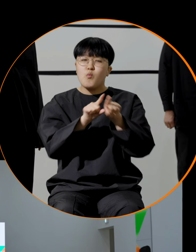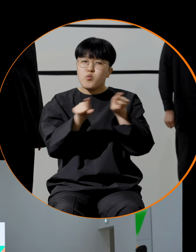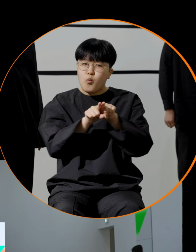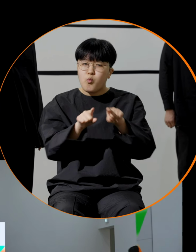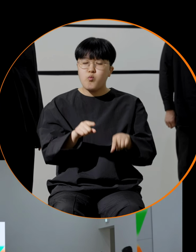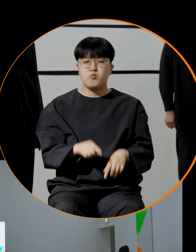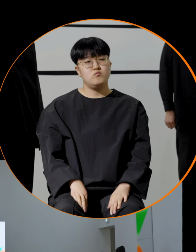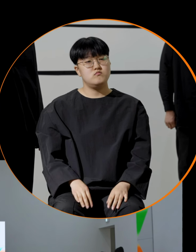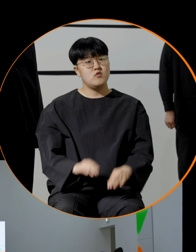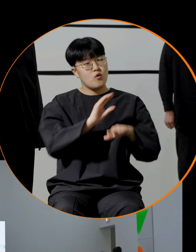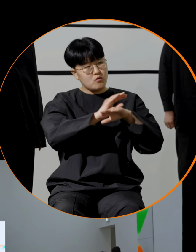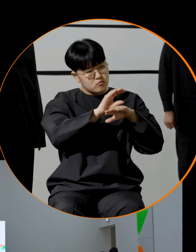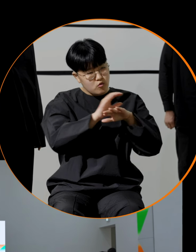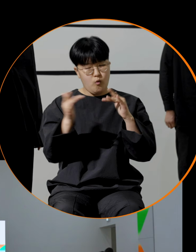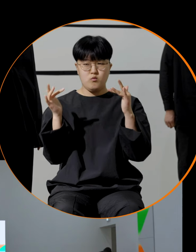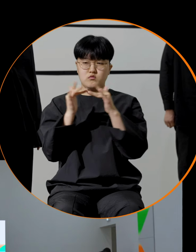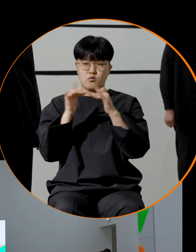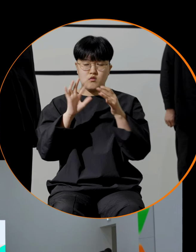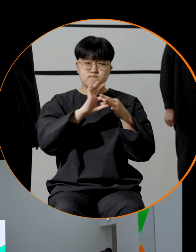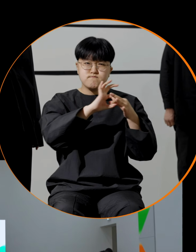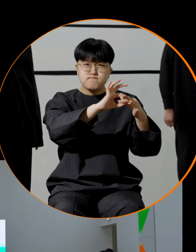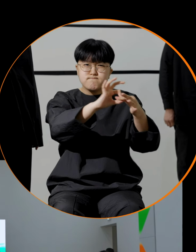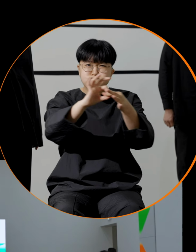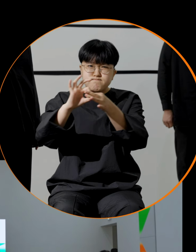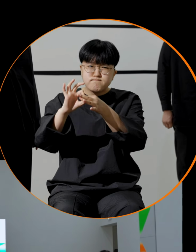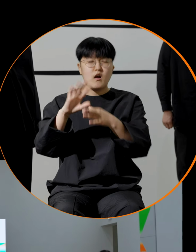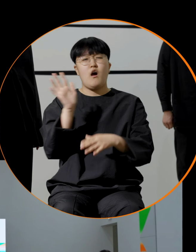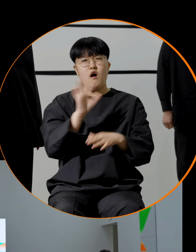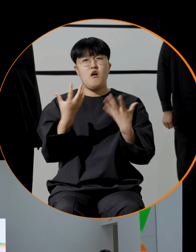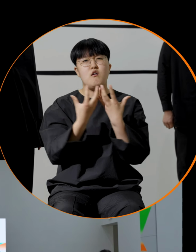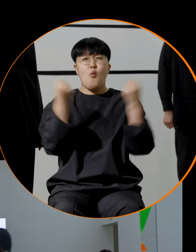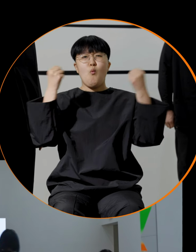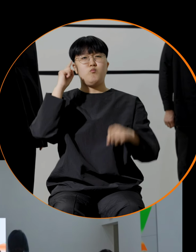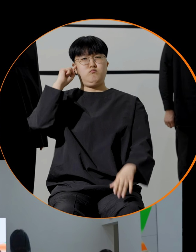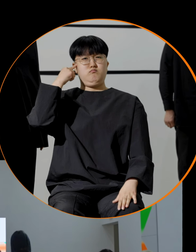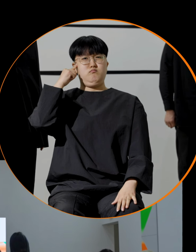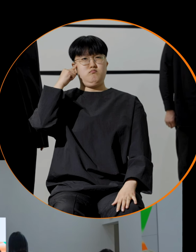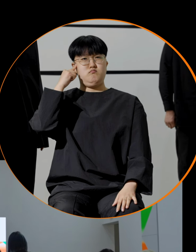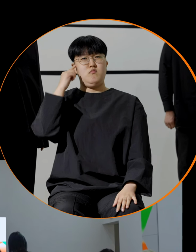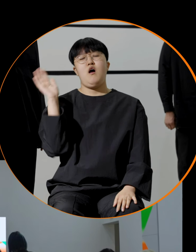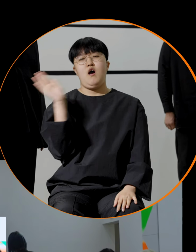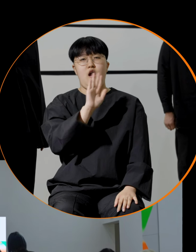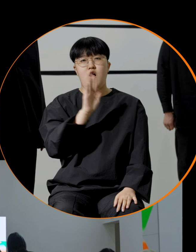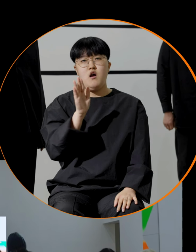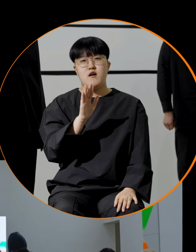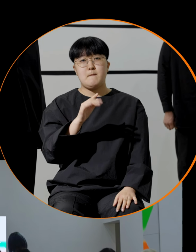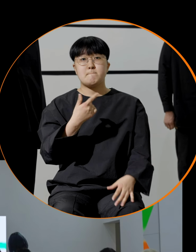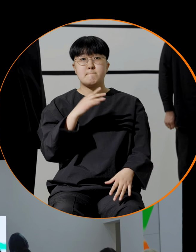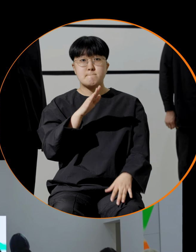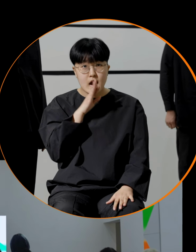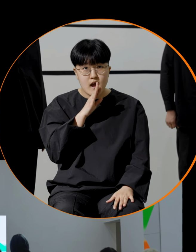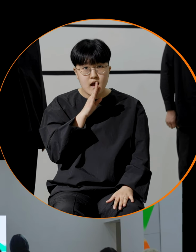보통 우리는 컴퓨터와 인터넷이 분리된 것으로 바라보곤 하는데 사실 인터넷이란 방대한